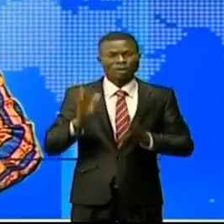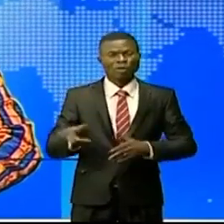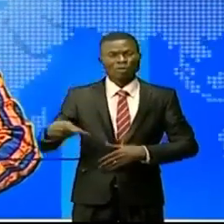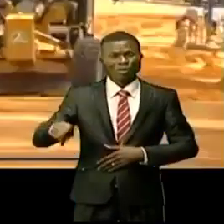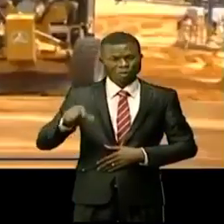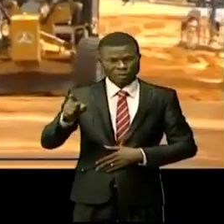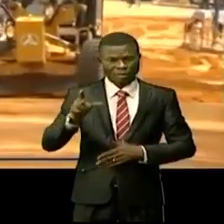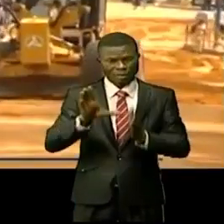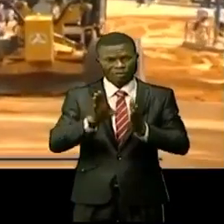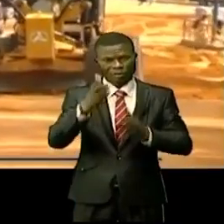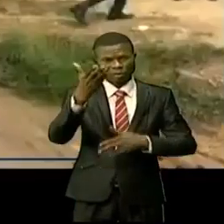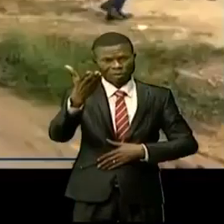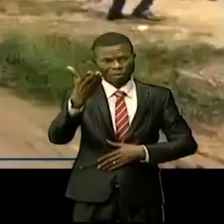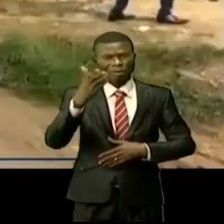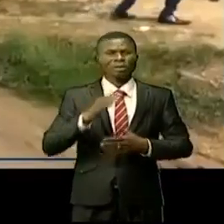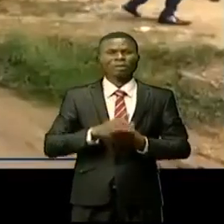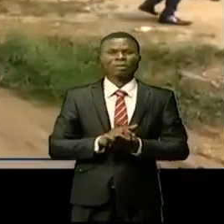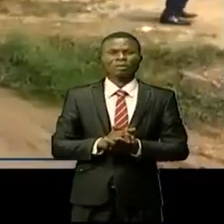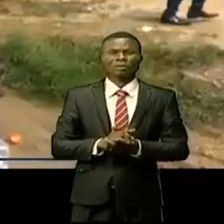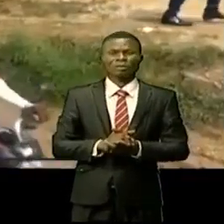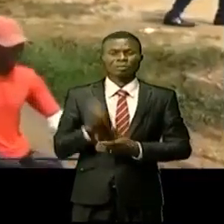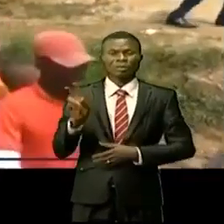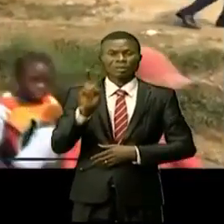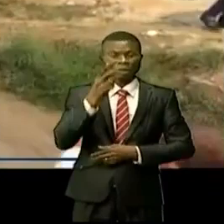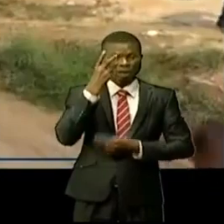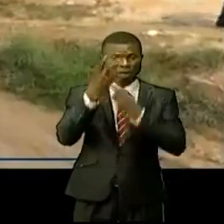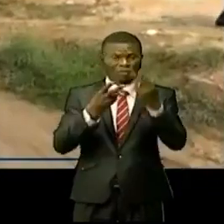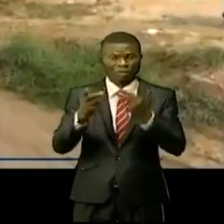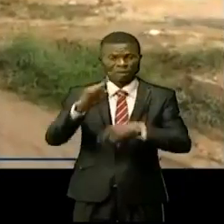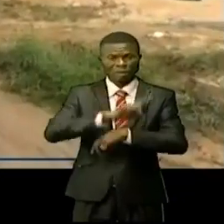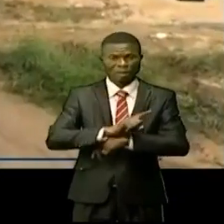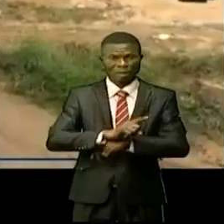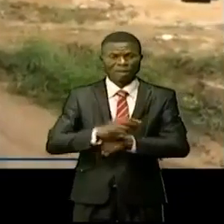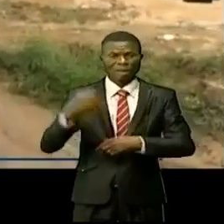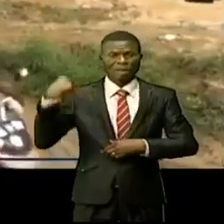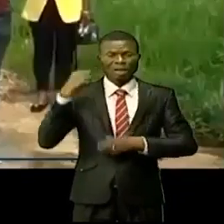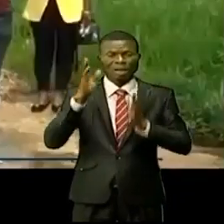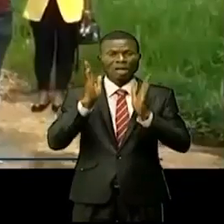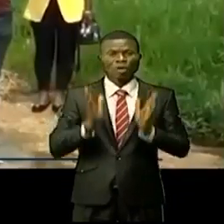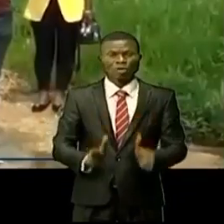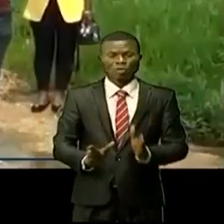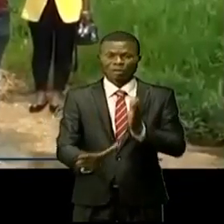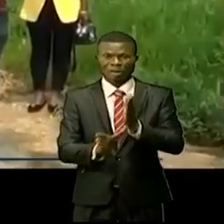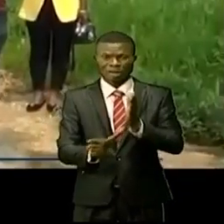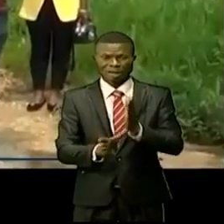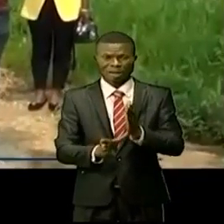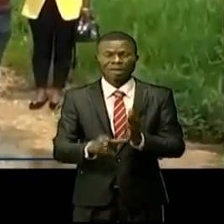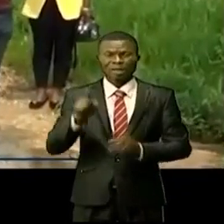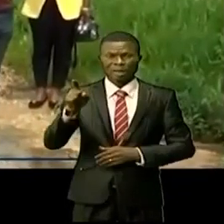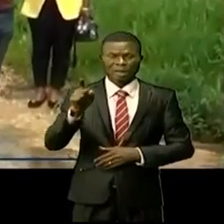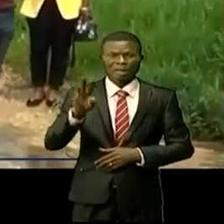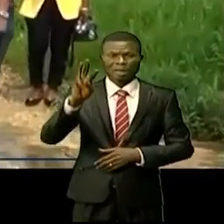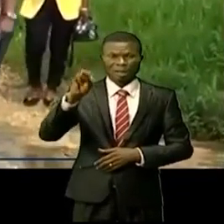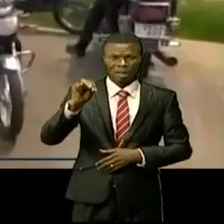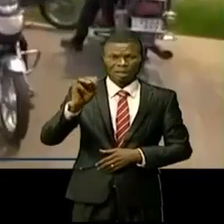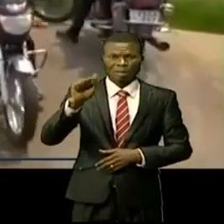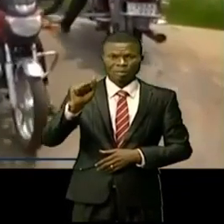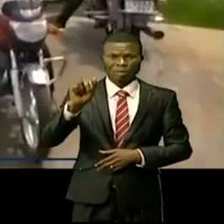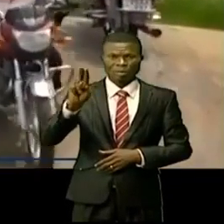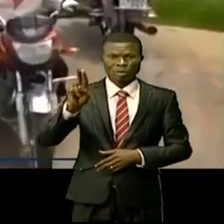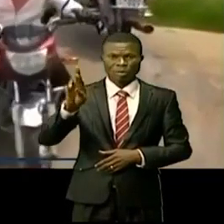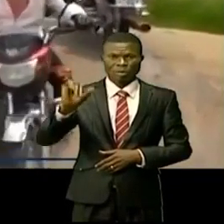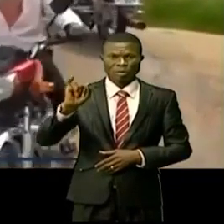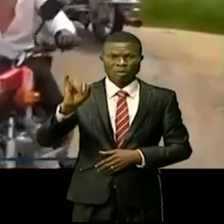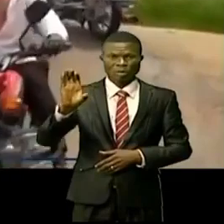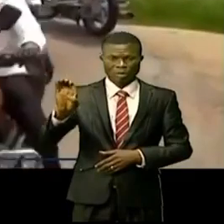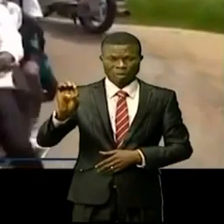Regardez. La descente de ces jours, le gouverneur intérimaire Maurice Abiyoussakapela la commence à la bretelle qui sépare les